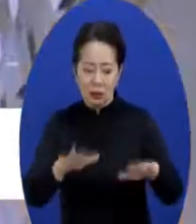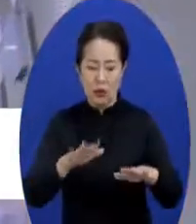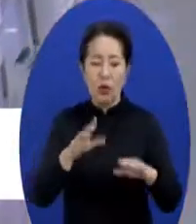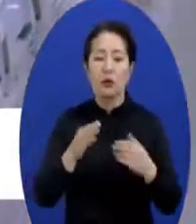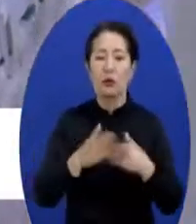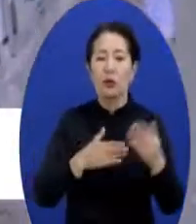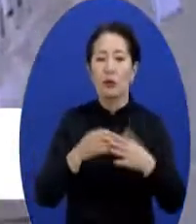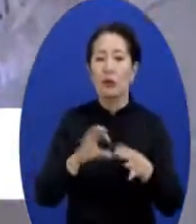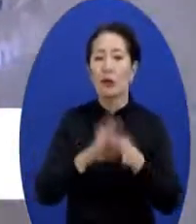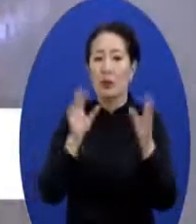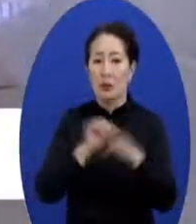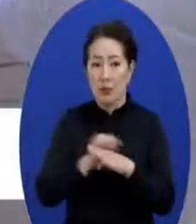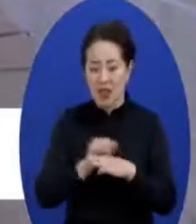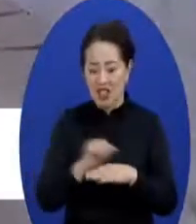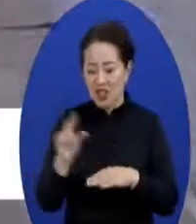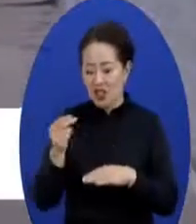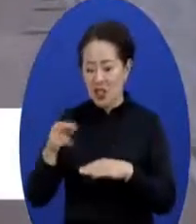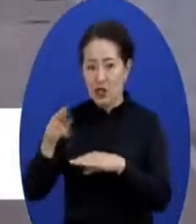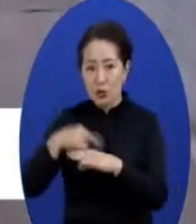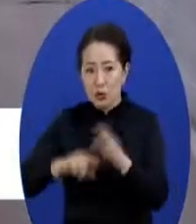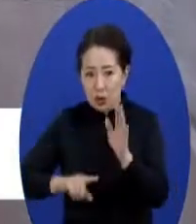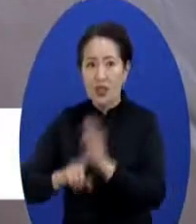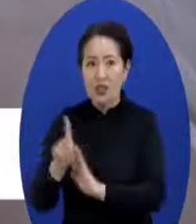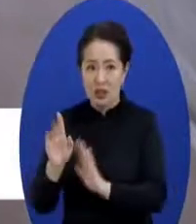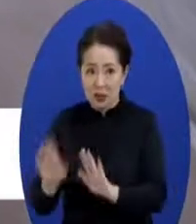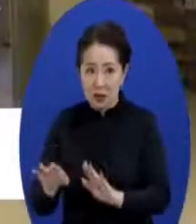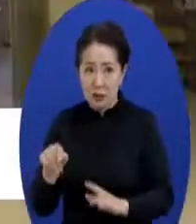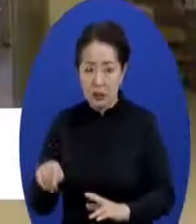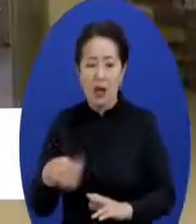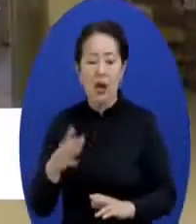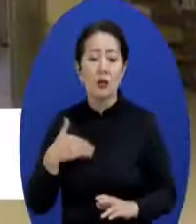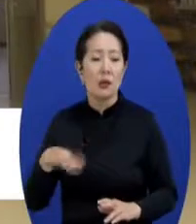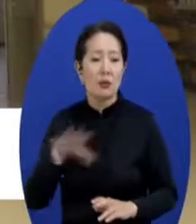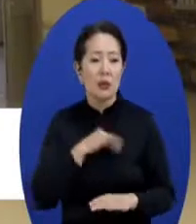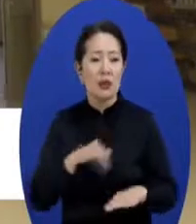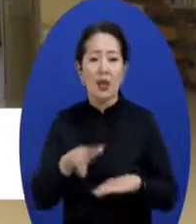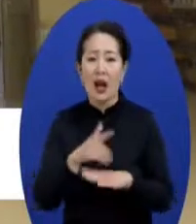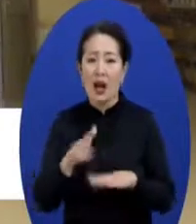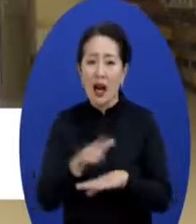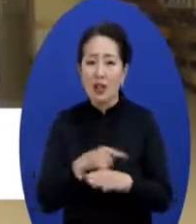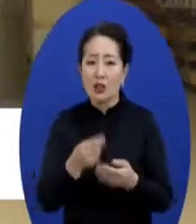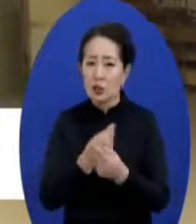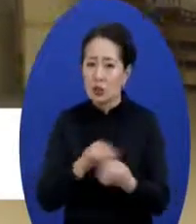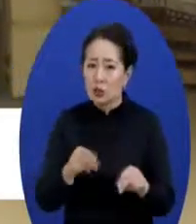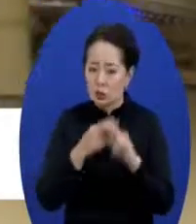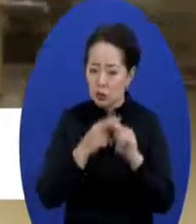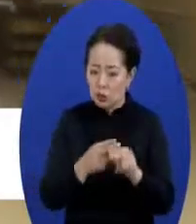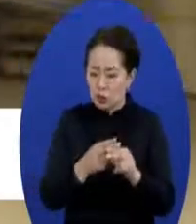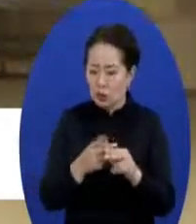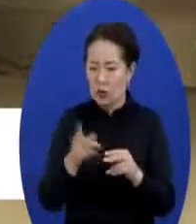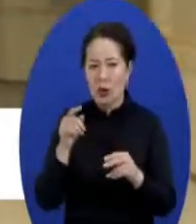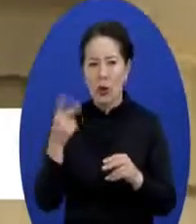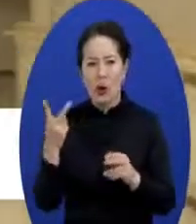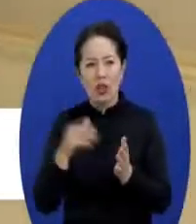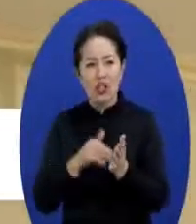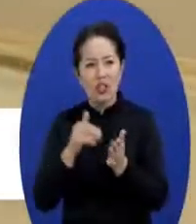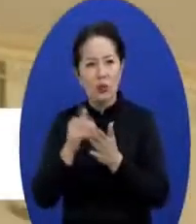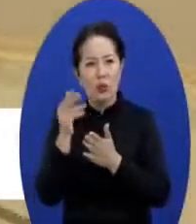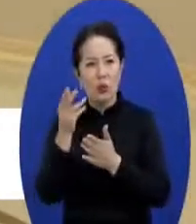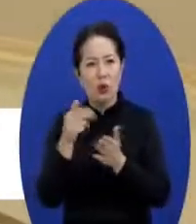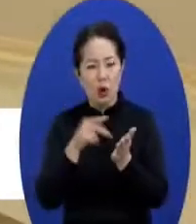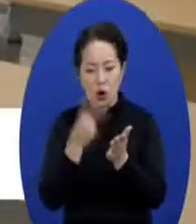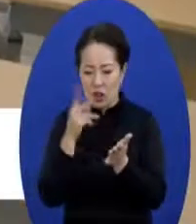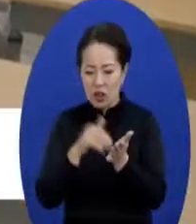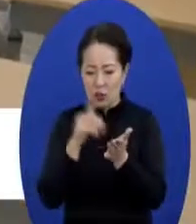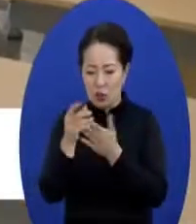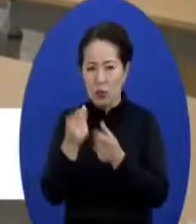байгаа тийм ээ. Ялангуяа Чингэлтэй дүүрэг бол эхлэлтэн болж байна. А манай талаас бол газар чөлөөлт юм гээд энэ хоёр сургууль гээд бодоод үзэхэд 2 тэрбум гаруй төгрөгийг бид улсын